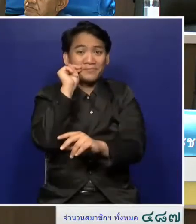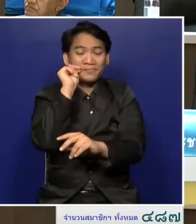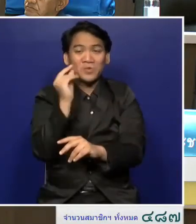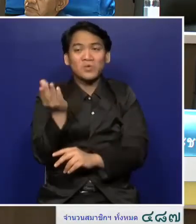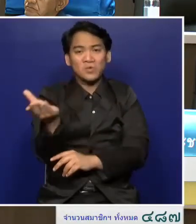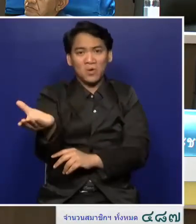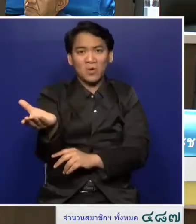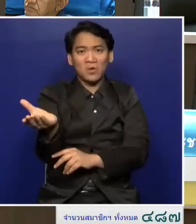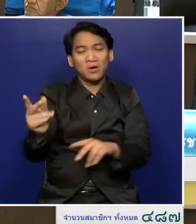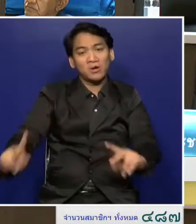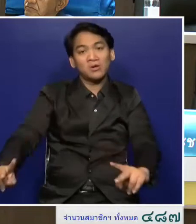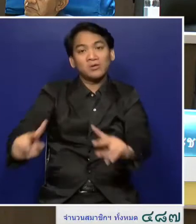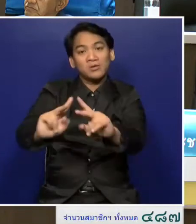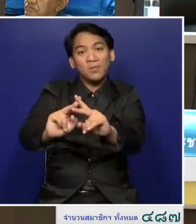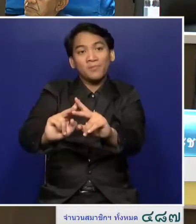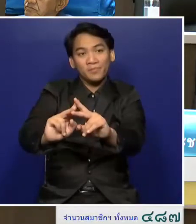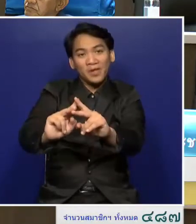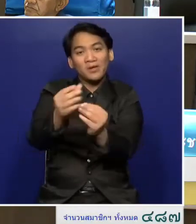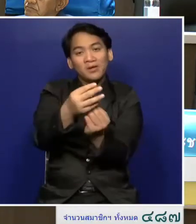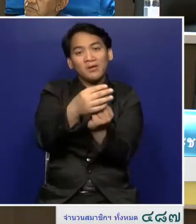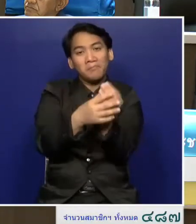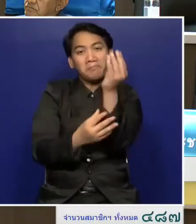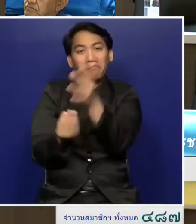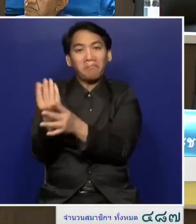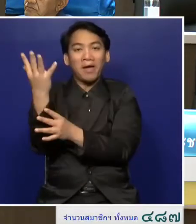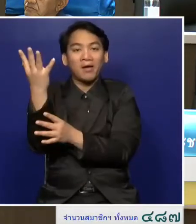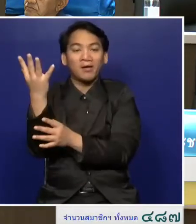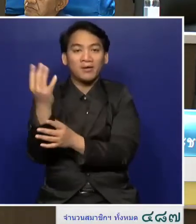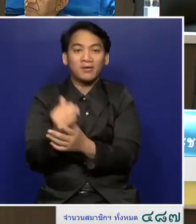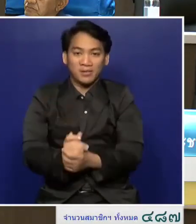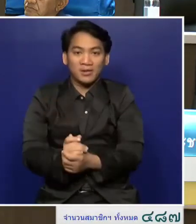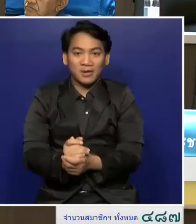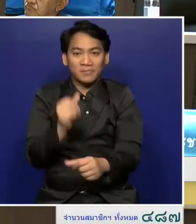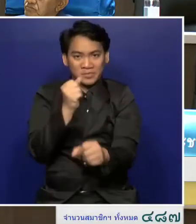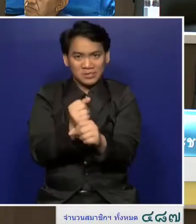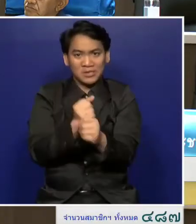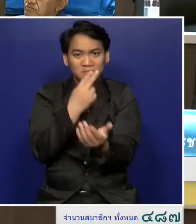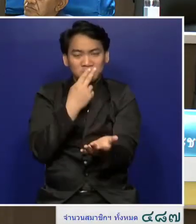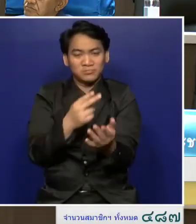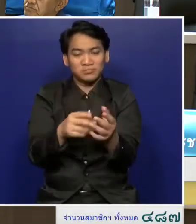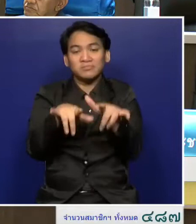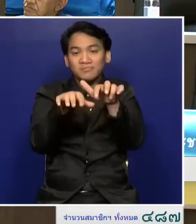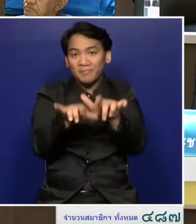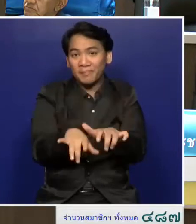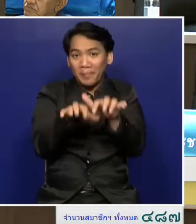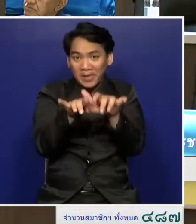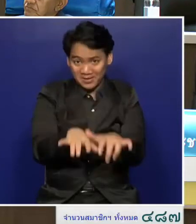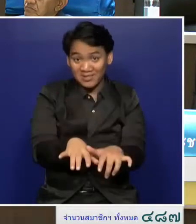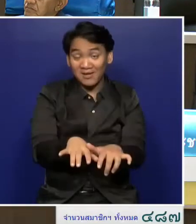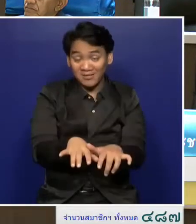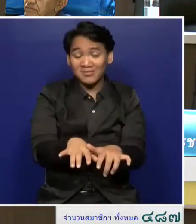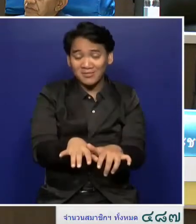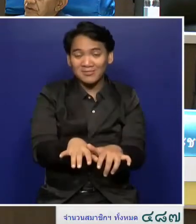จากกลมอุทยาสัวป่าและพัพืชแล้วตามนงสือเล็กที่ ก.03.04.50